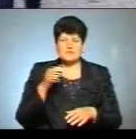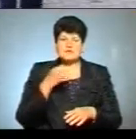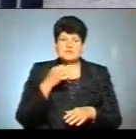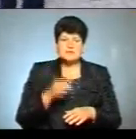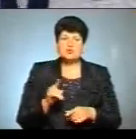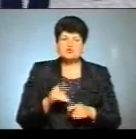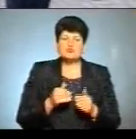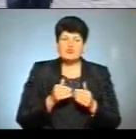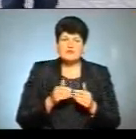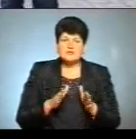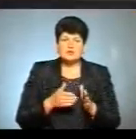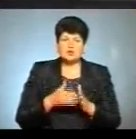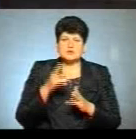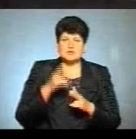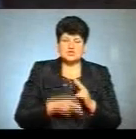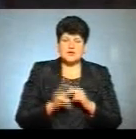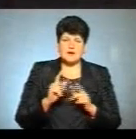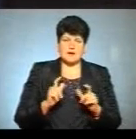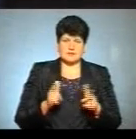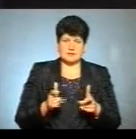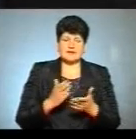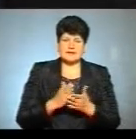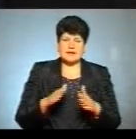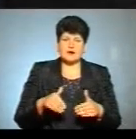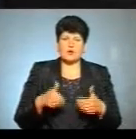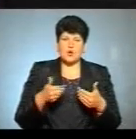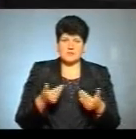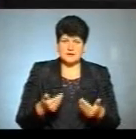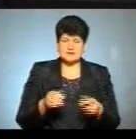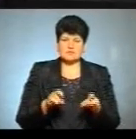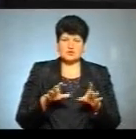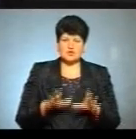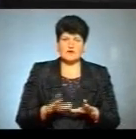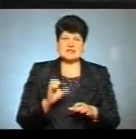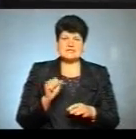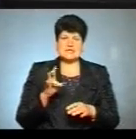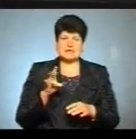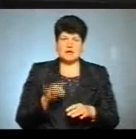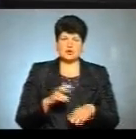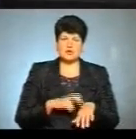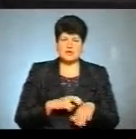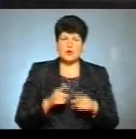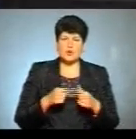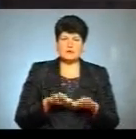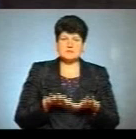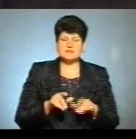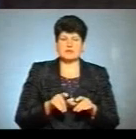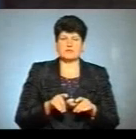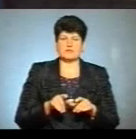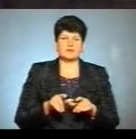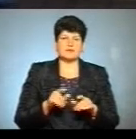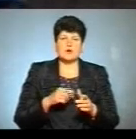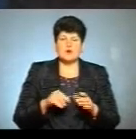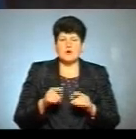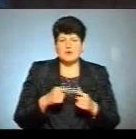відкрили до завершення карантину. Є рекомендація і постанова санітарного лікаря, і тому органи місцевого самоврядування, місцеві штаби приймають рішення про